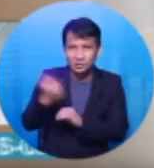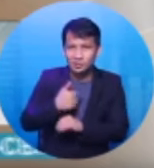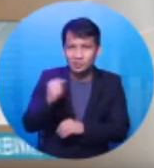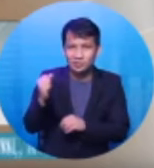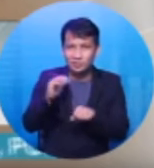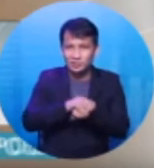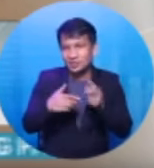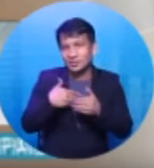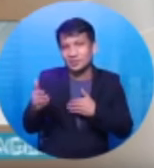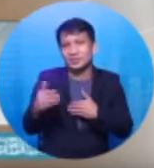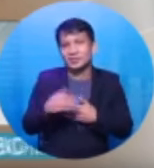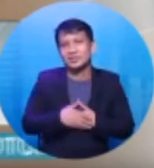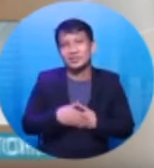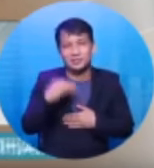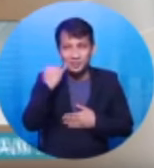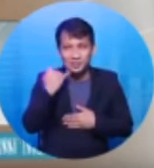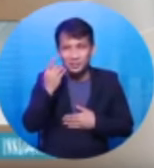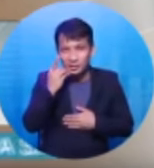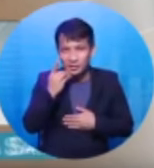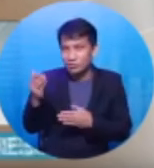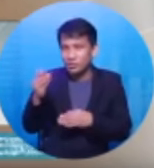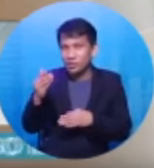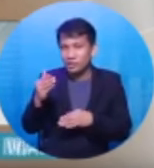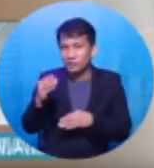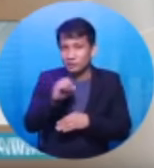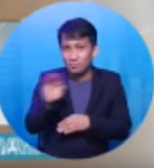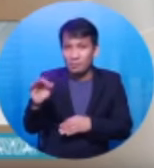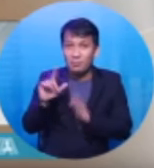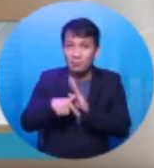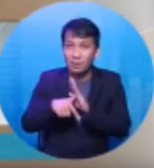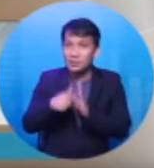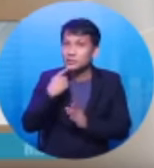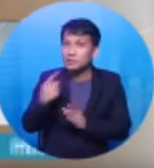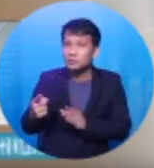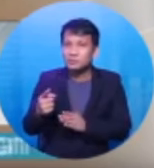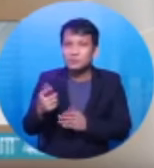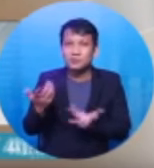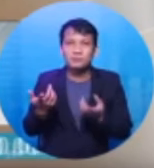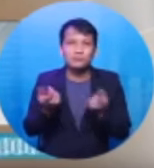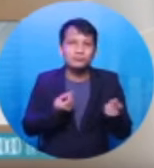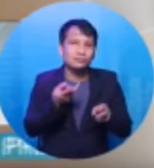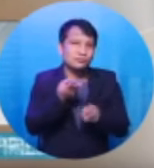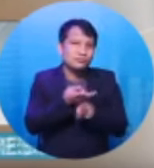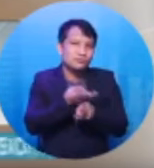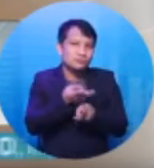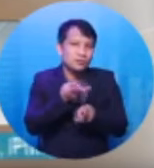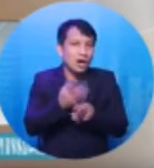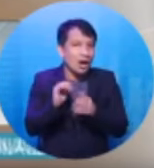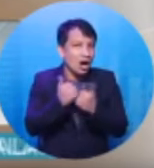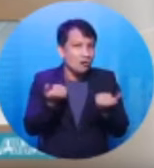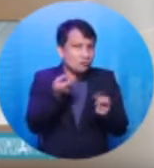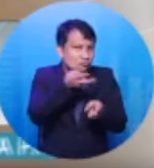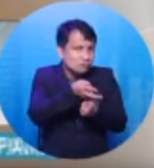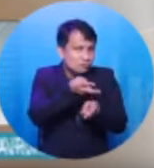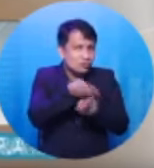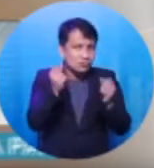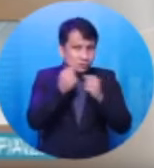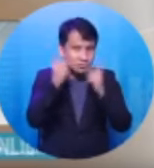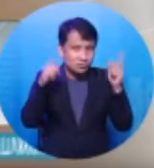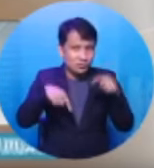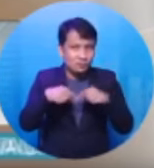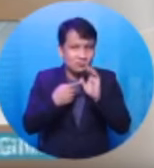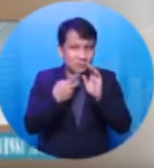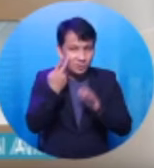sa'yo on-air kasi nakikinig si Miss Jodeline. Sasabihin ko sa inyo off-air para magawa nyo yung tama na para mabulagan natin sila